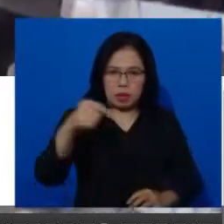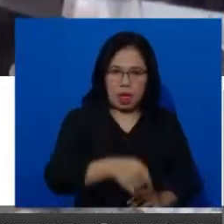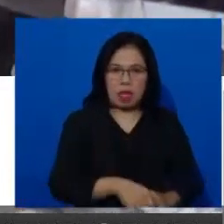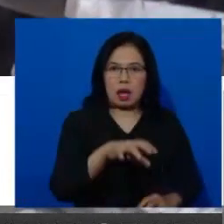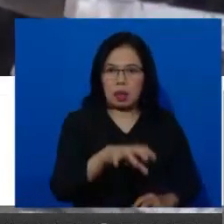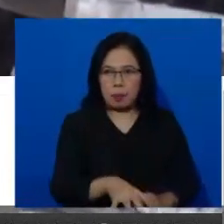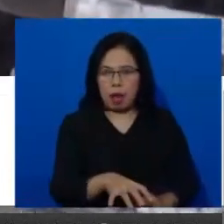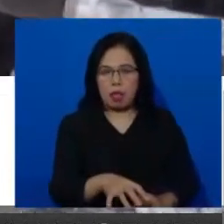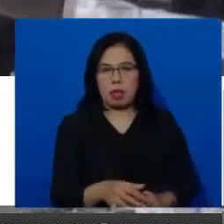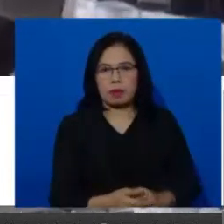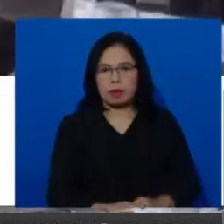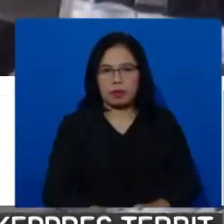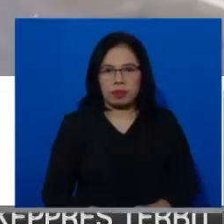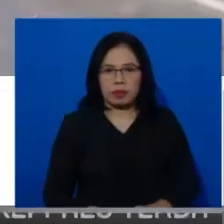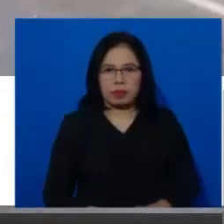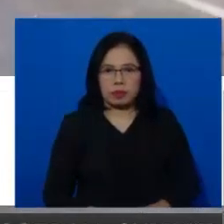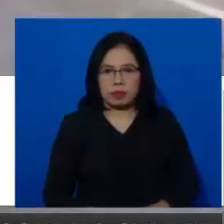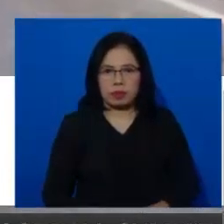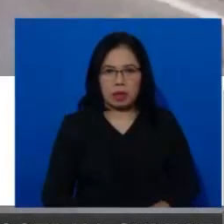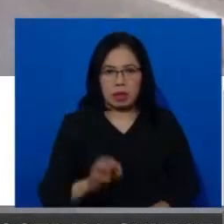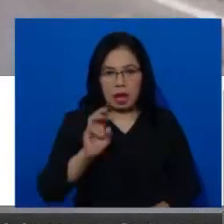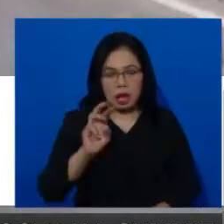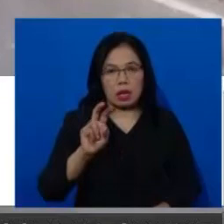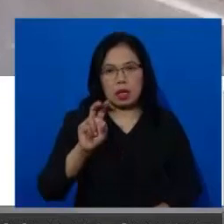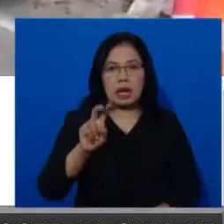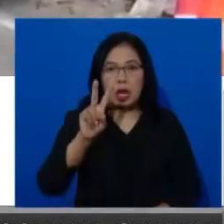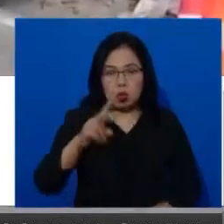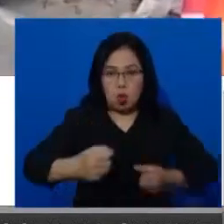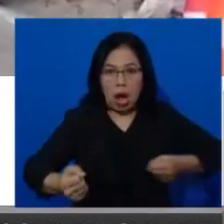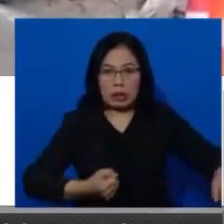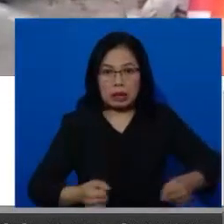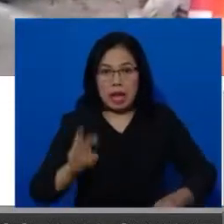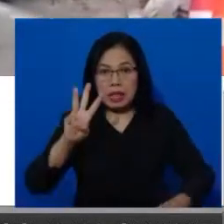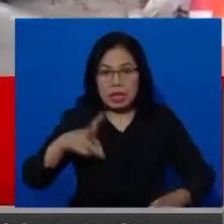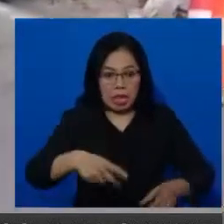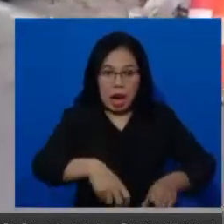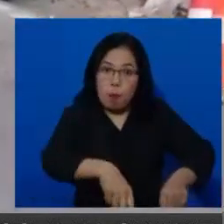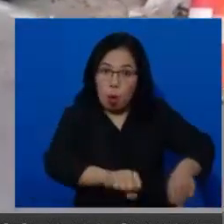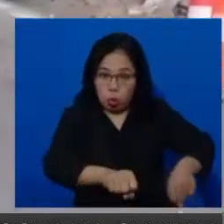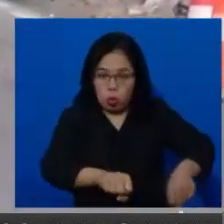lintas tersebut, yaitu 1 truk dan 3 sepeda motor. Tim Liputan CNN Indonesia.